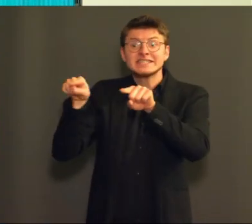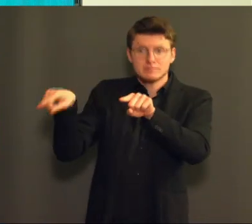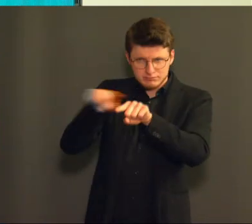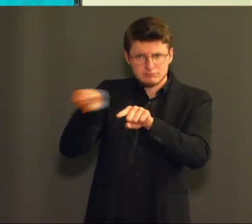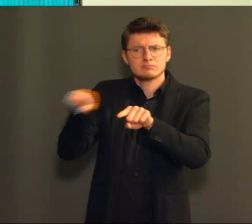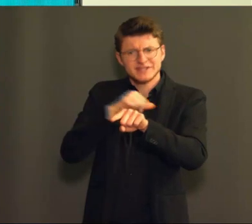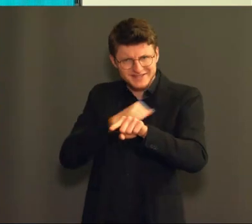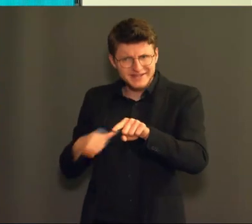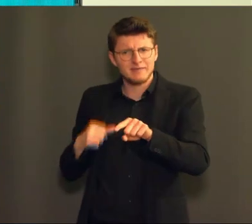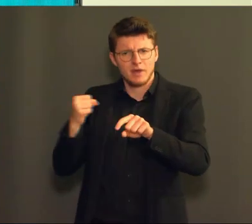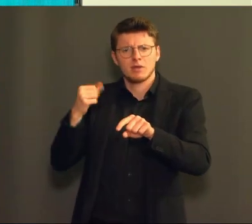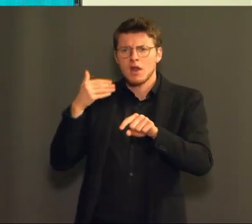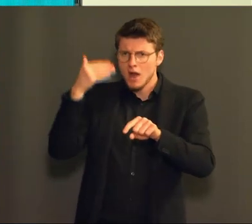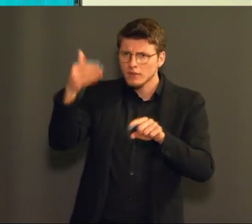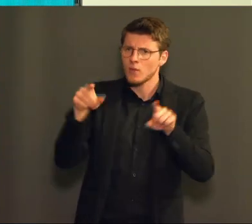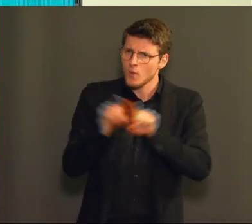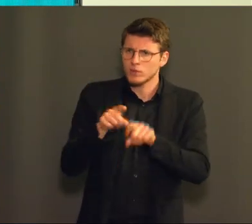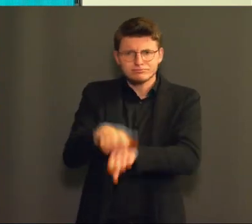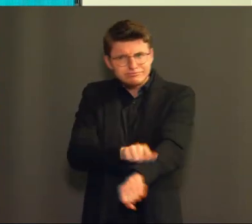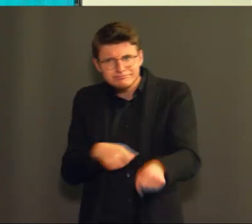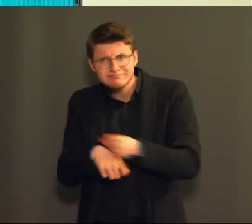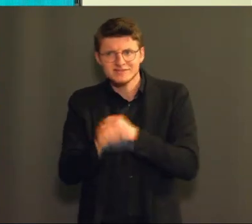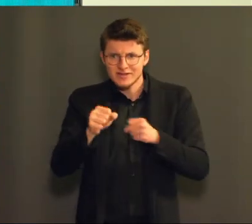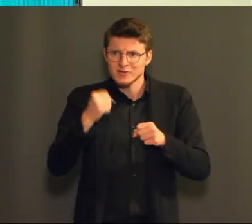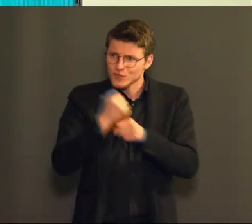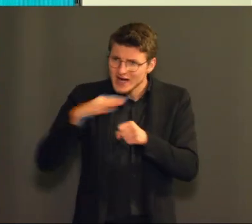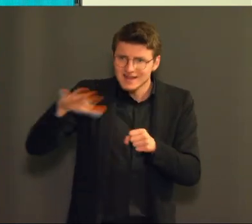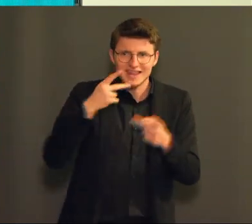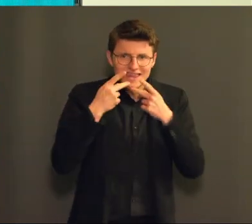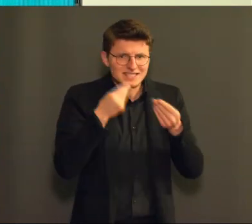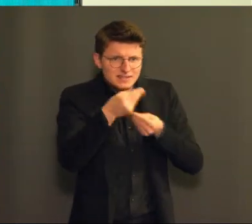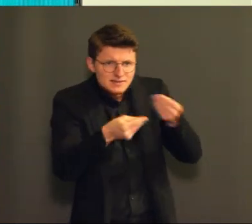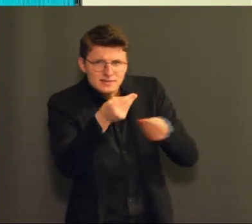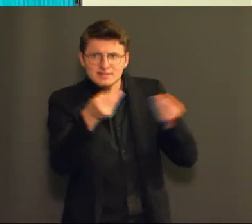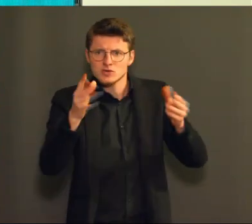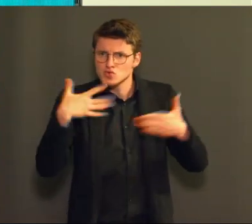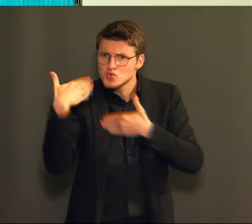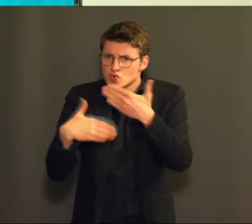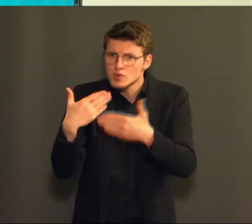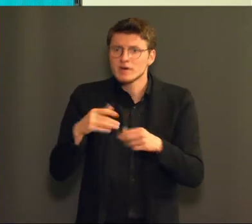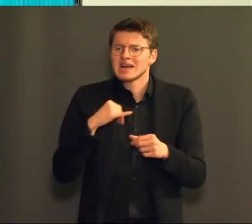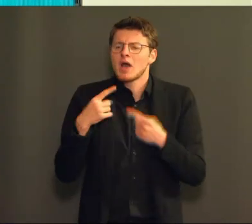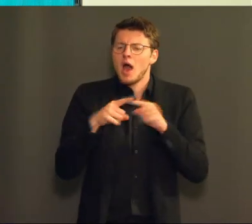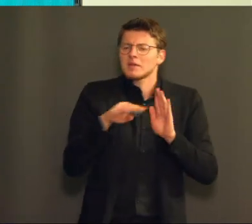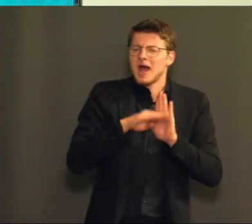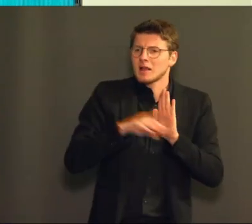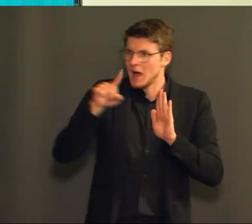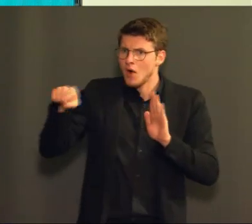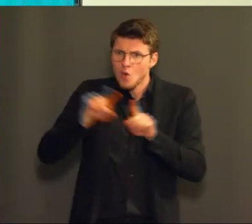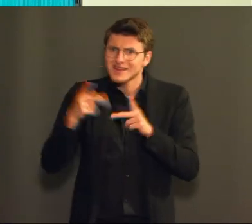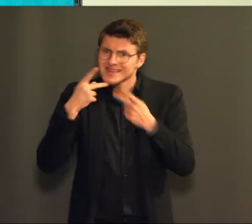stappen te laten ondernemen om testing op de werkplek naast een aantal andere algemene maatregelen op de werkplek te